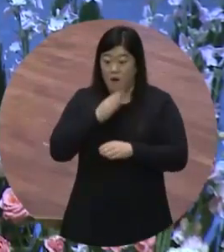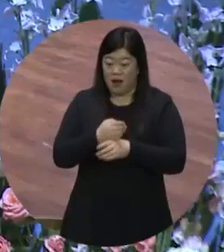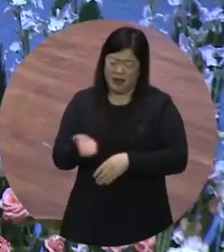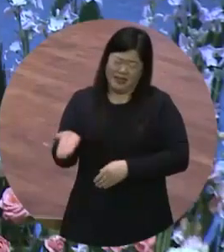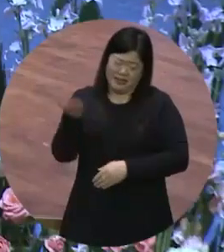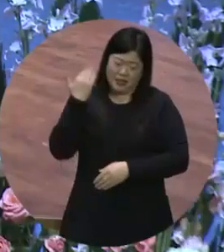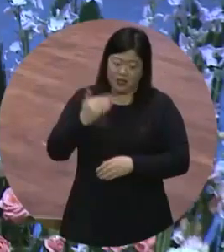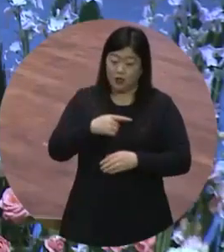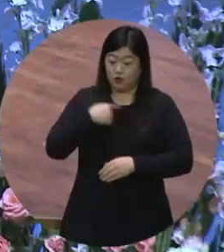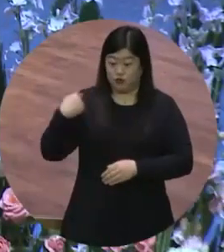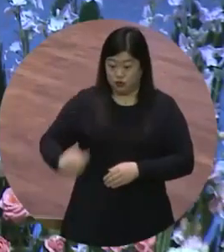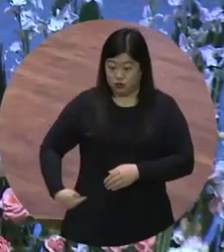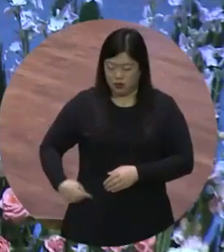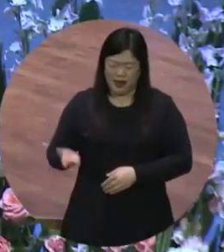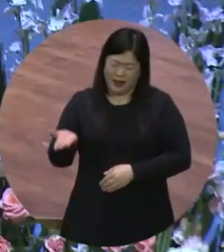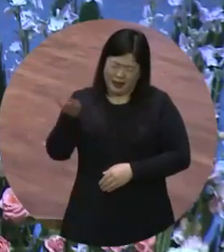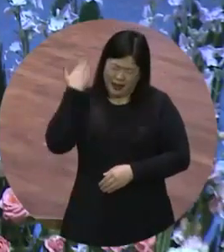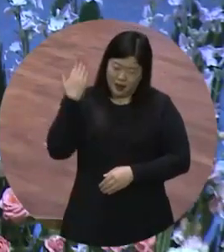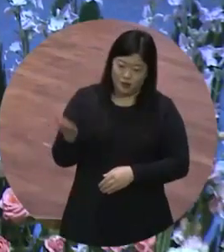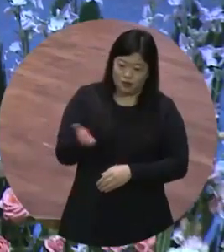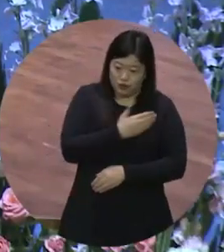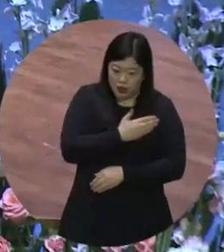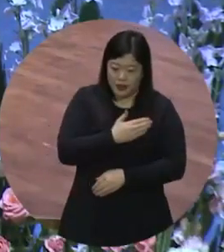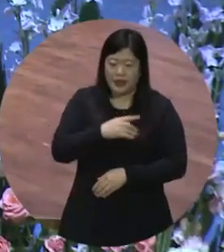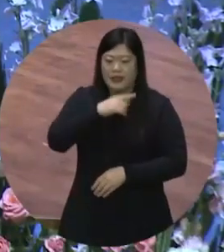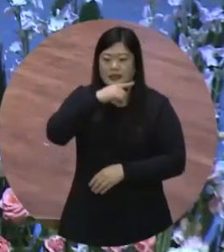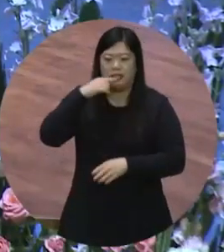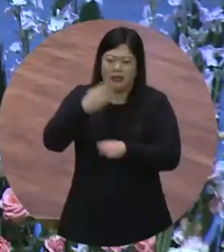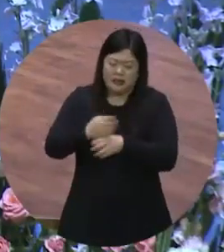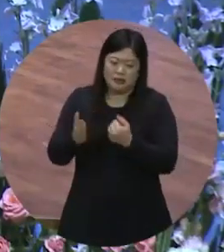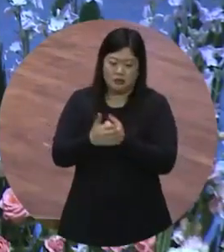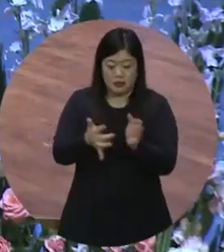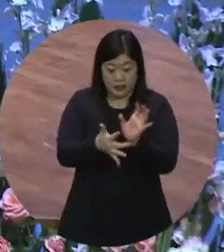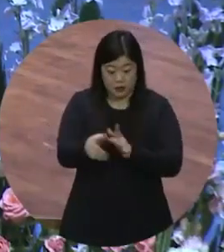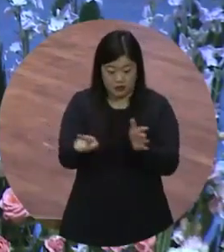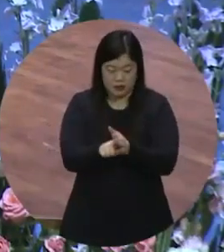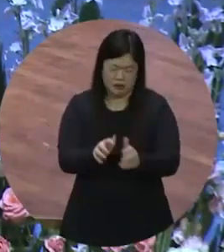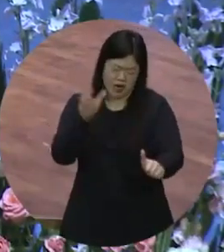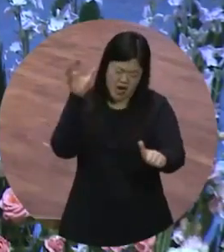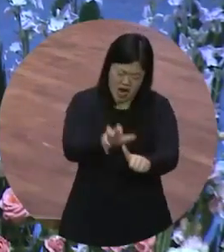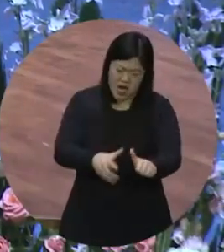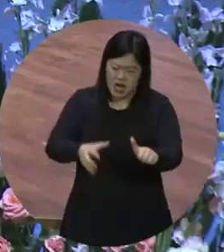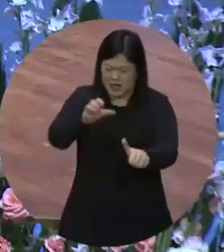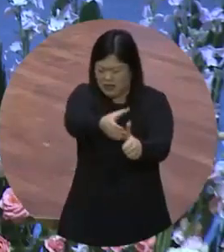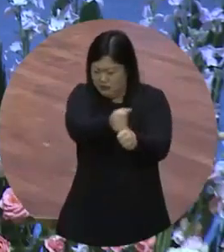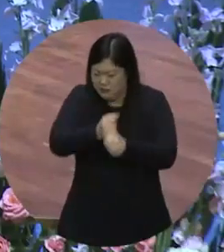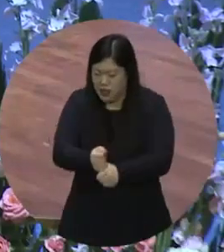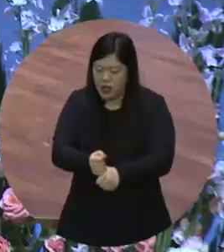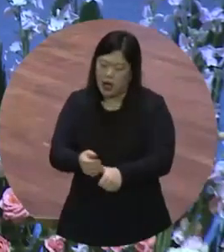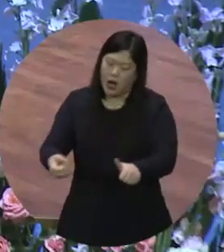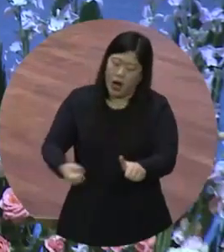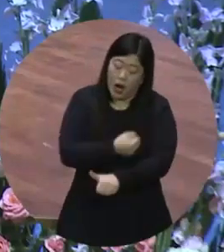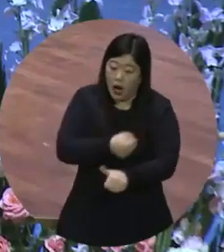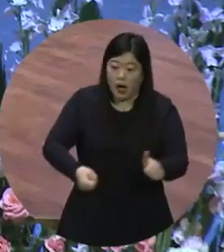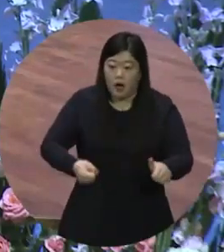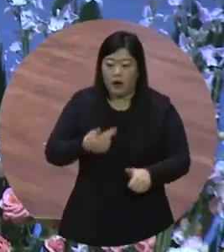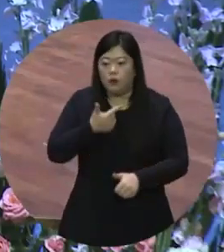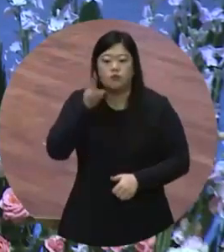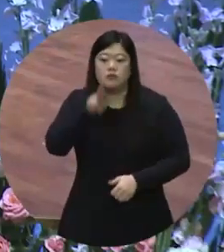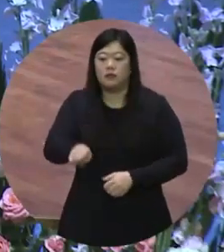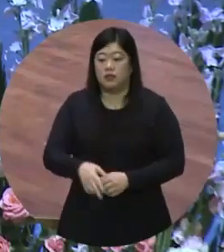그렇게 사회주의였는데, 이 공산주의 기독교 박해가 극심할 때 있었어요. 막 잡아 죽일